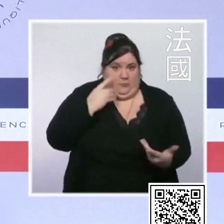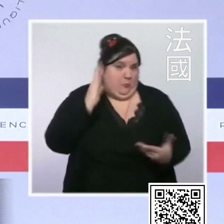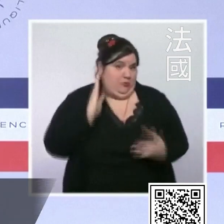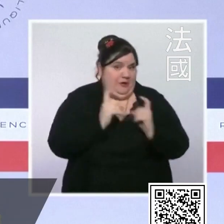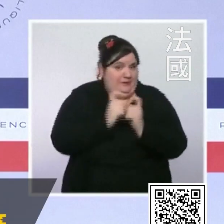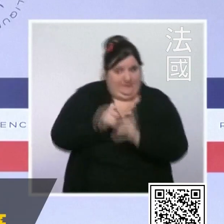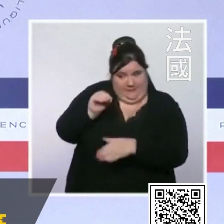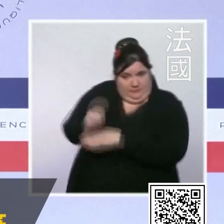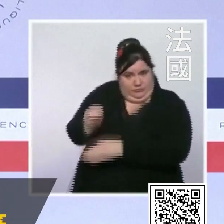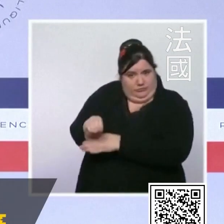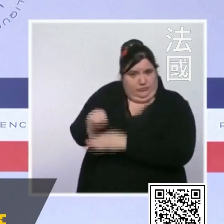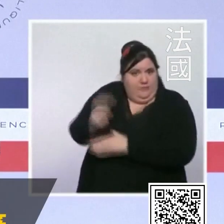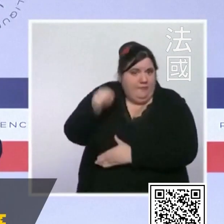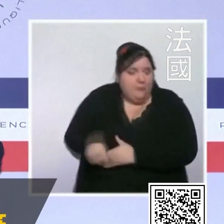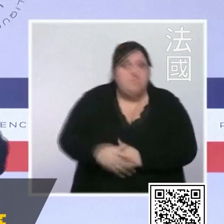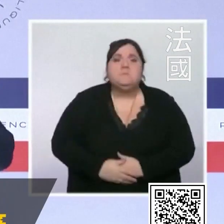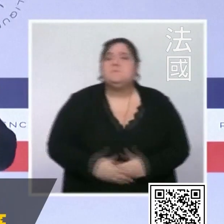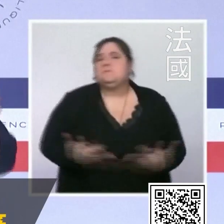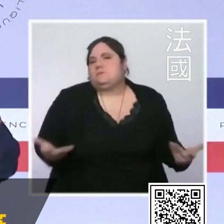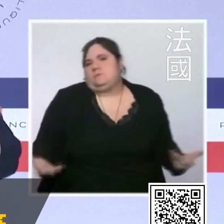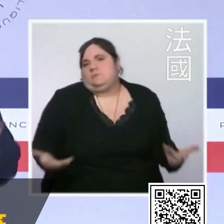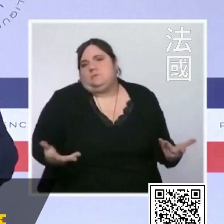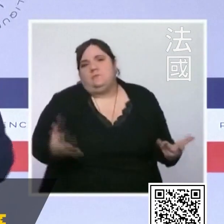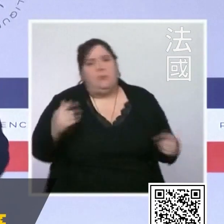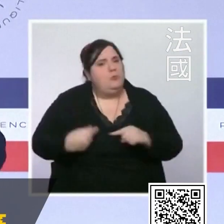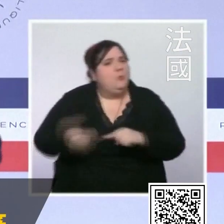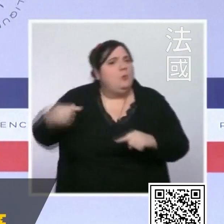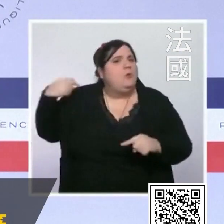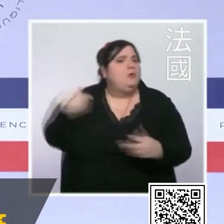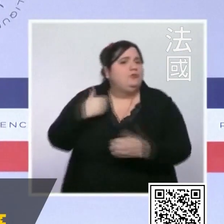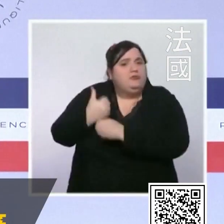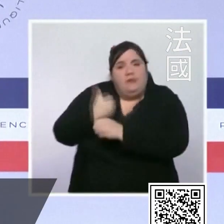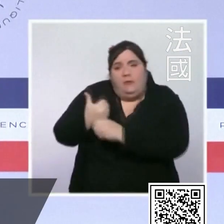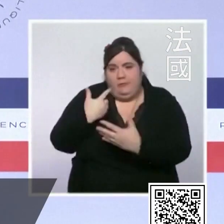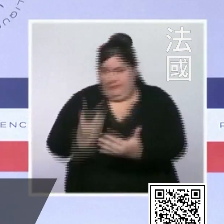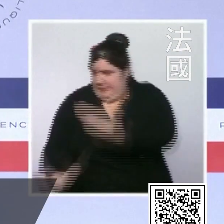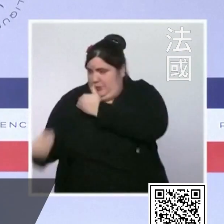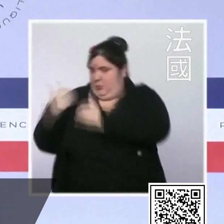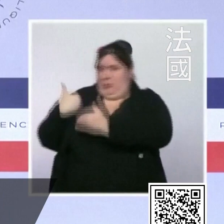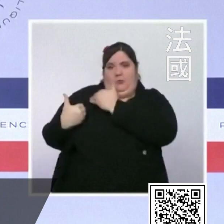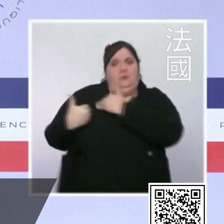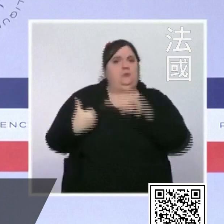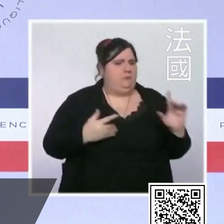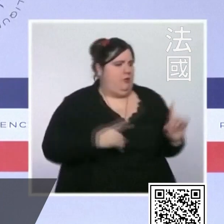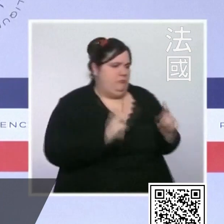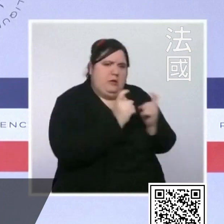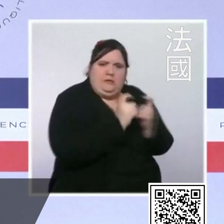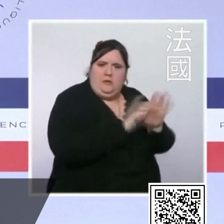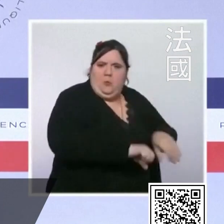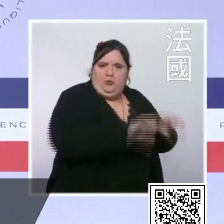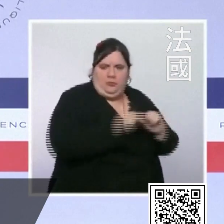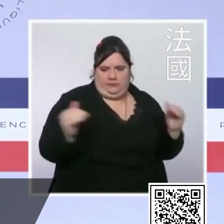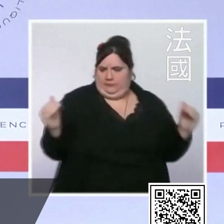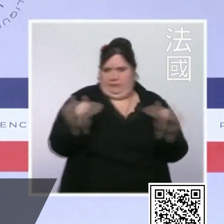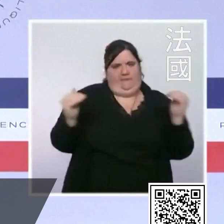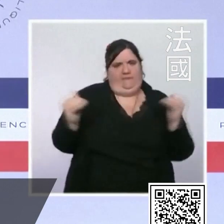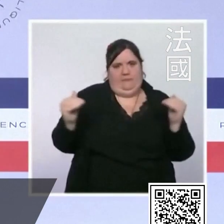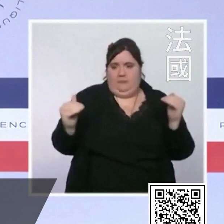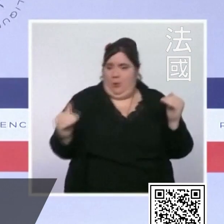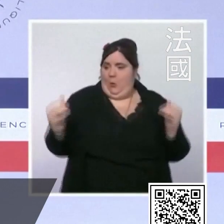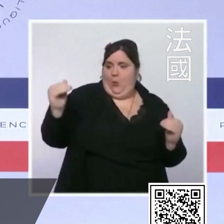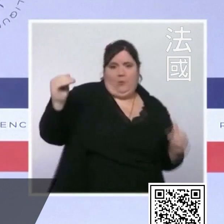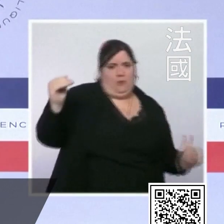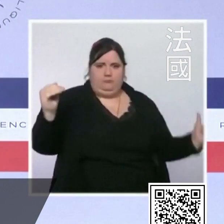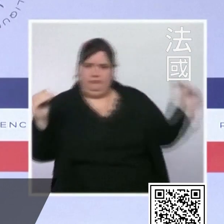normal, notre production d'électricité, elle s'aligne sur cette hausse de la demande. Mais il se pourrait que cette année, et je veille ici à l'usage